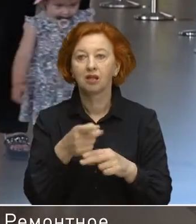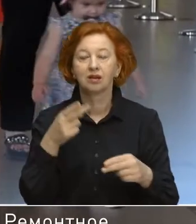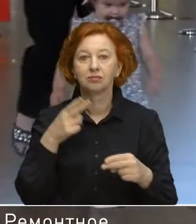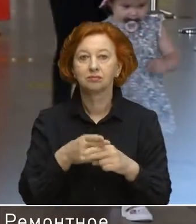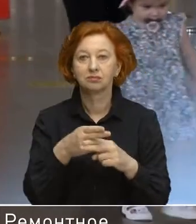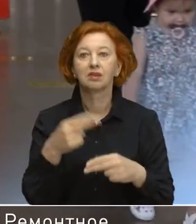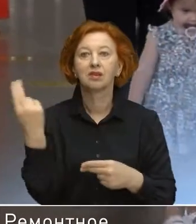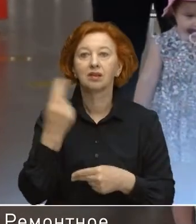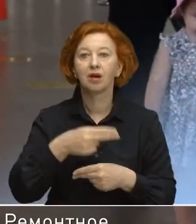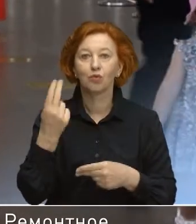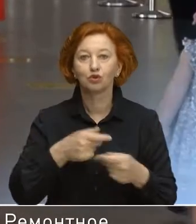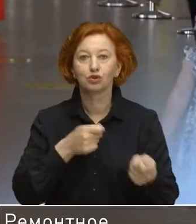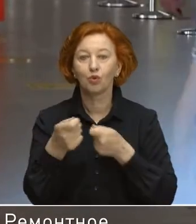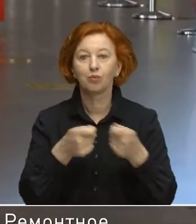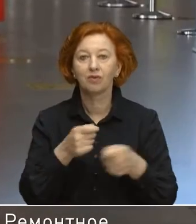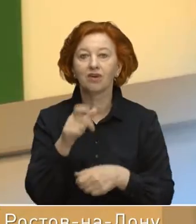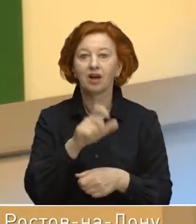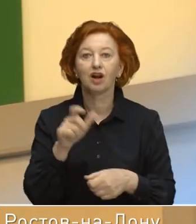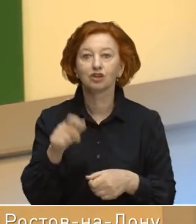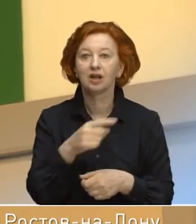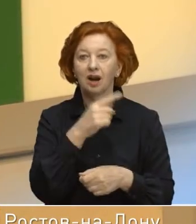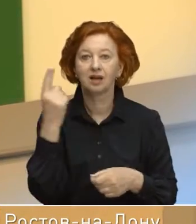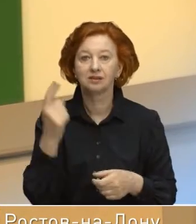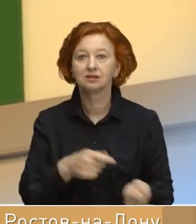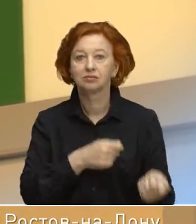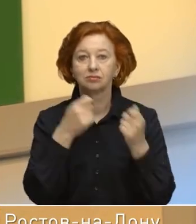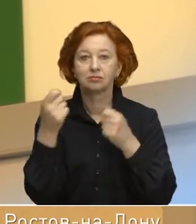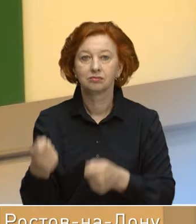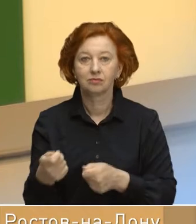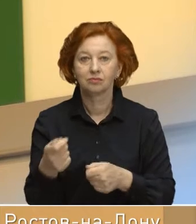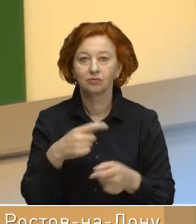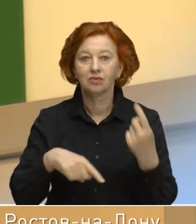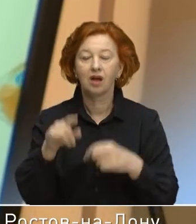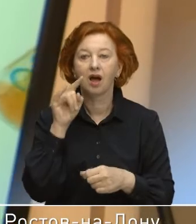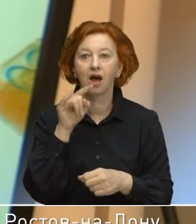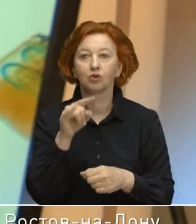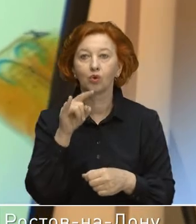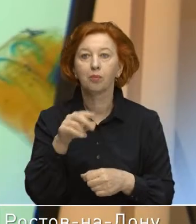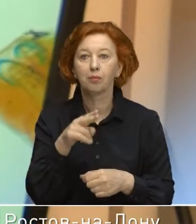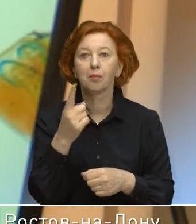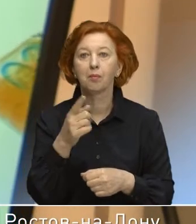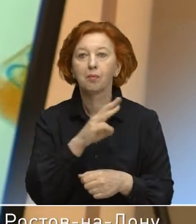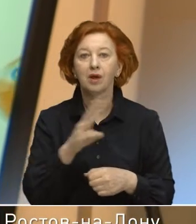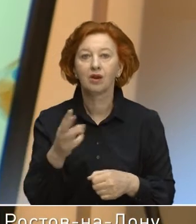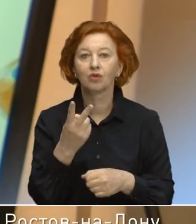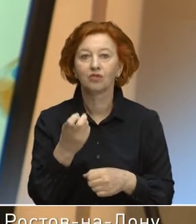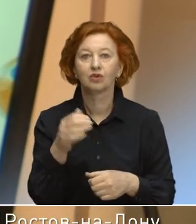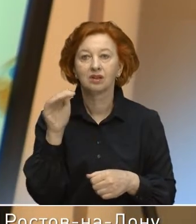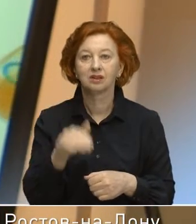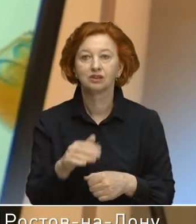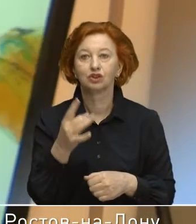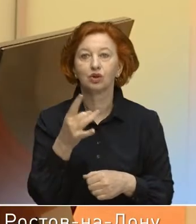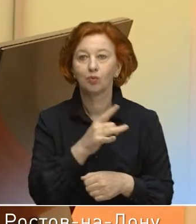Южного таможенного управления. Гражданин России переместил по зеленому коридору аэропорта Пулатов более 1 200 000